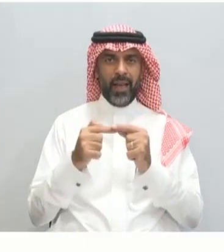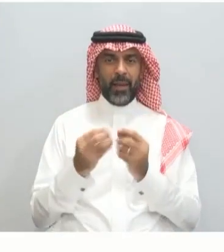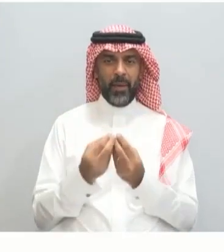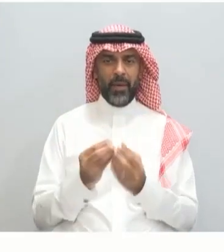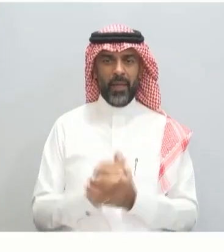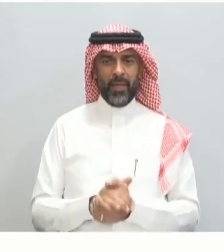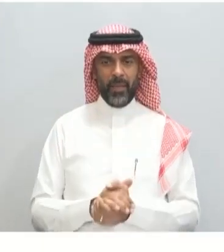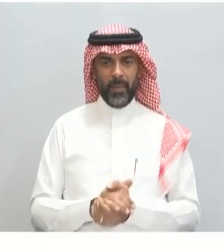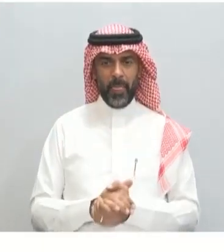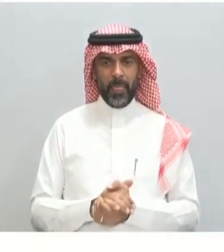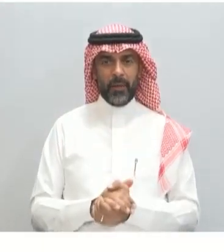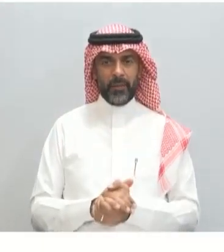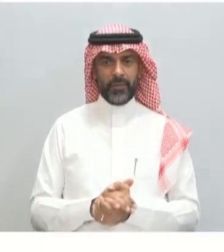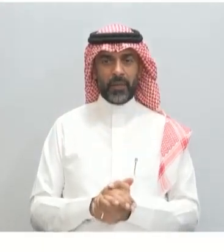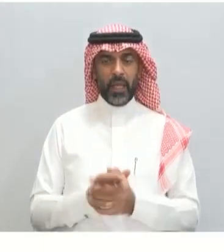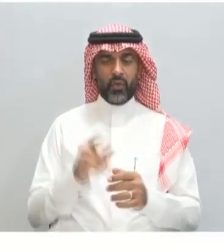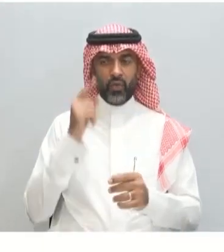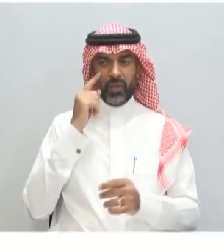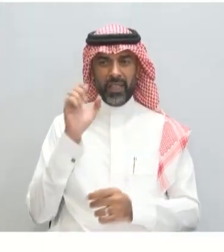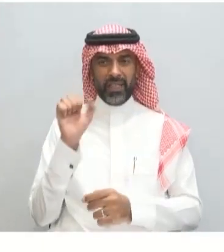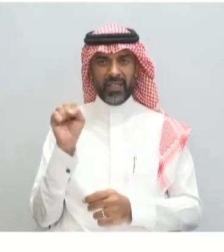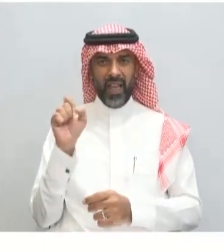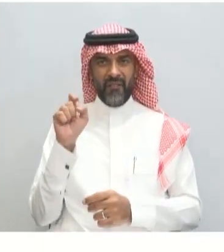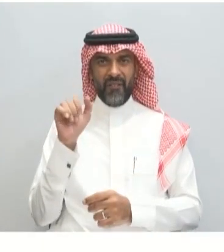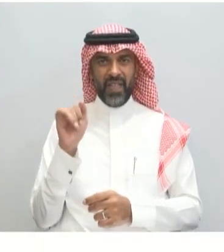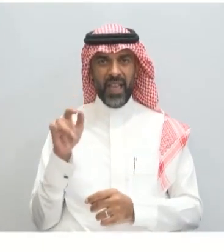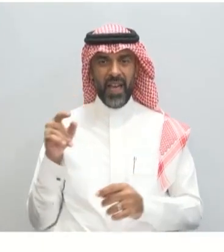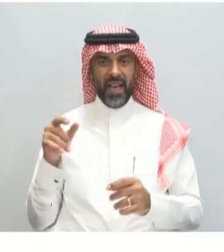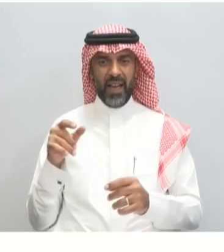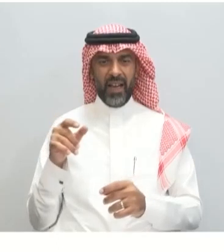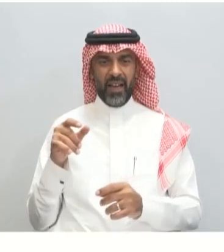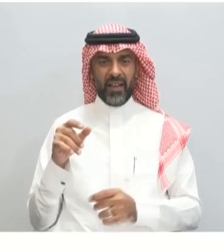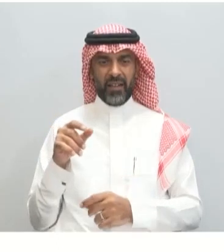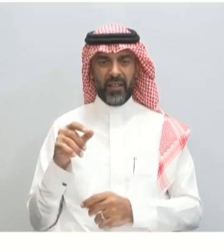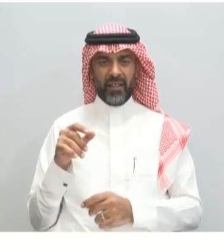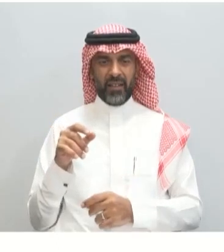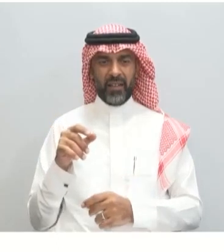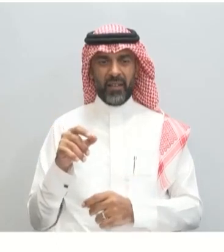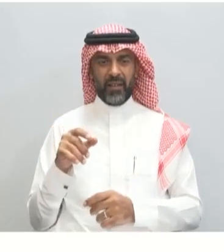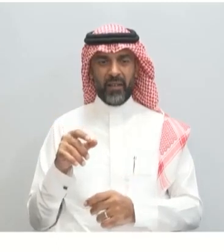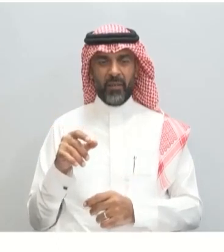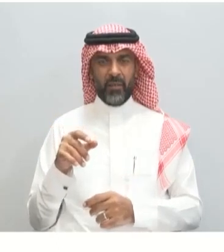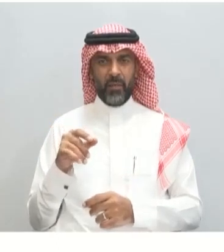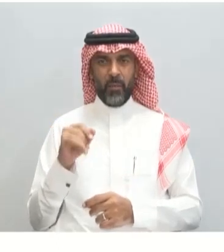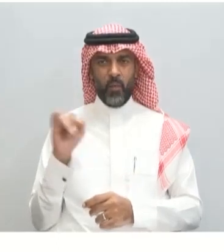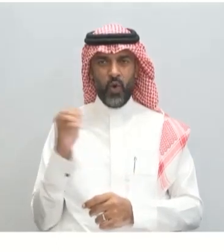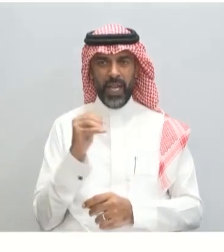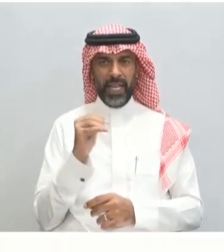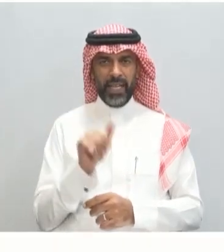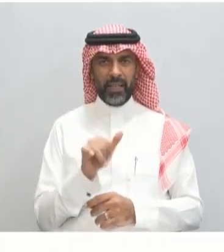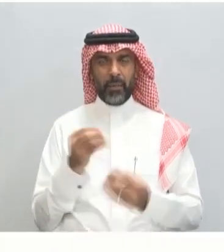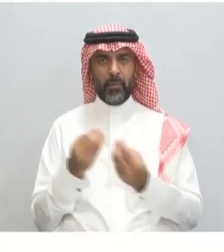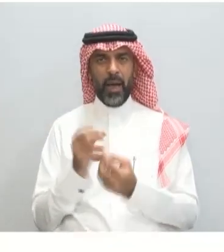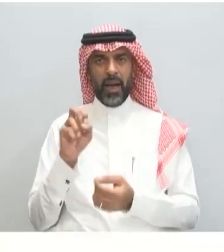التلاقي وحينما تلتقي صفيح ابنائي كما ذكرنا صفيح كء صفيحه محيطيه بصفيحه قاريه وماذا